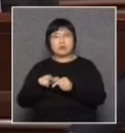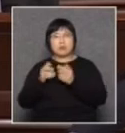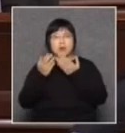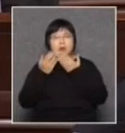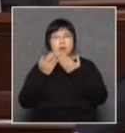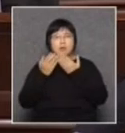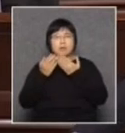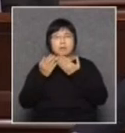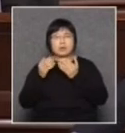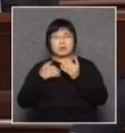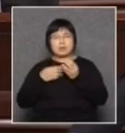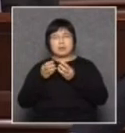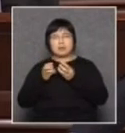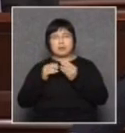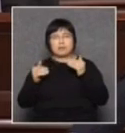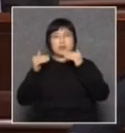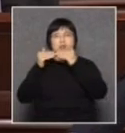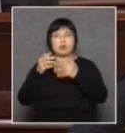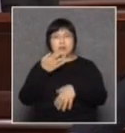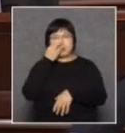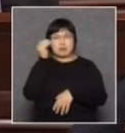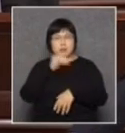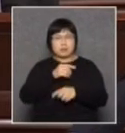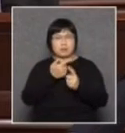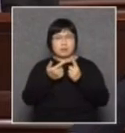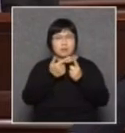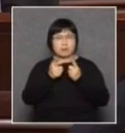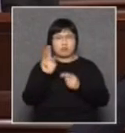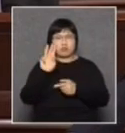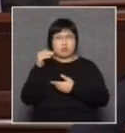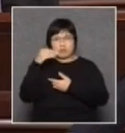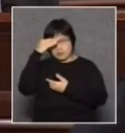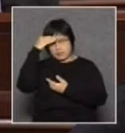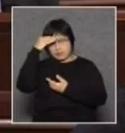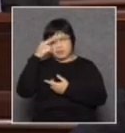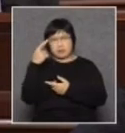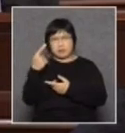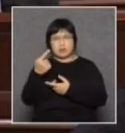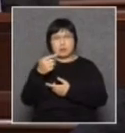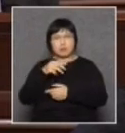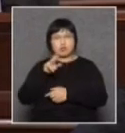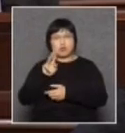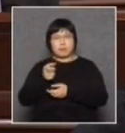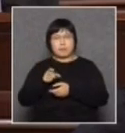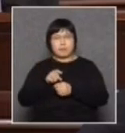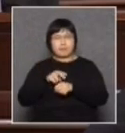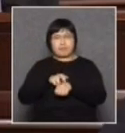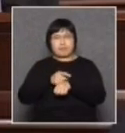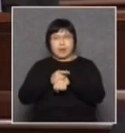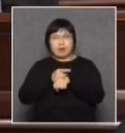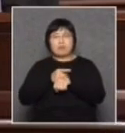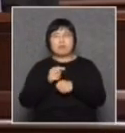資訊平台嘛，犧牲了18隻水警輪和一個水炮、哦、哇主